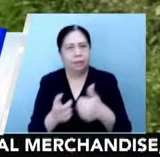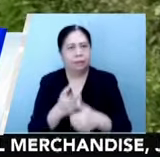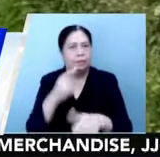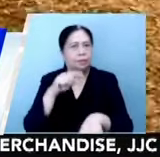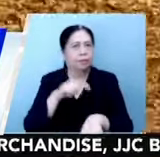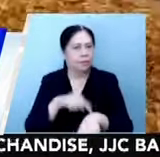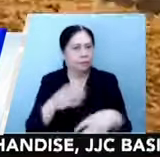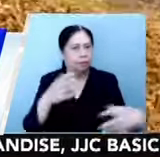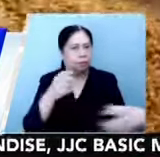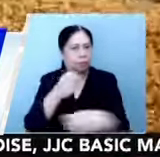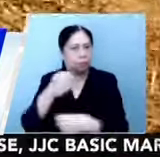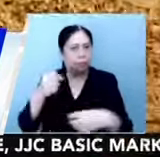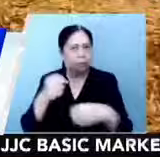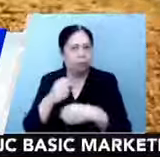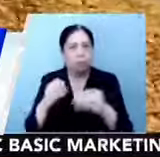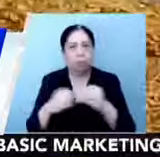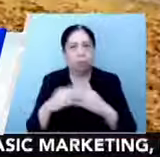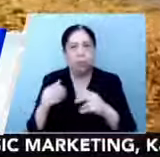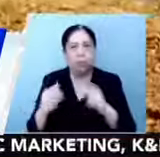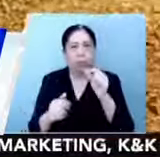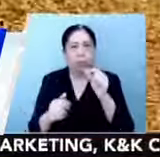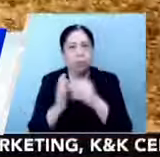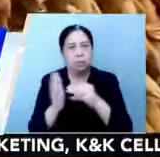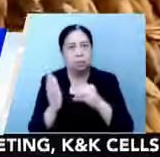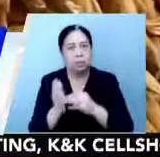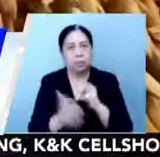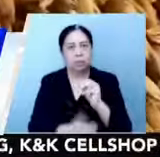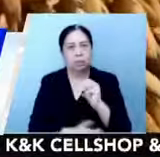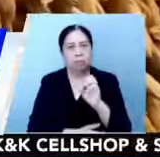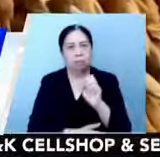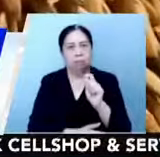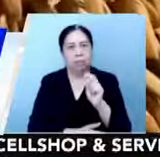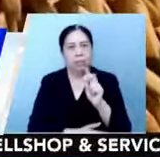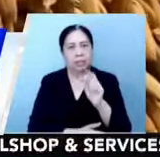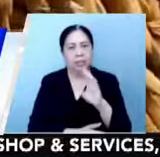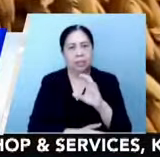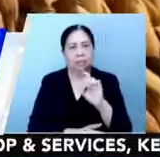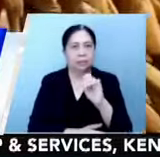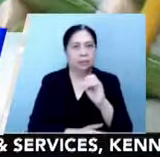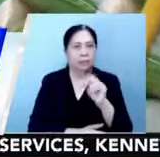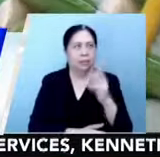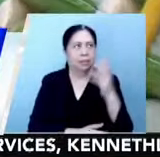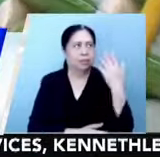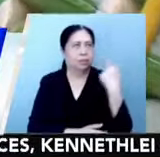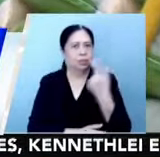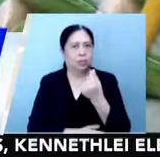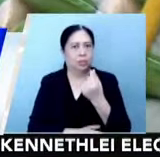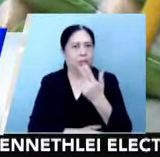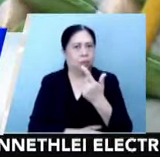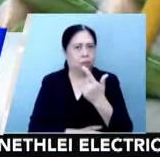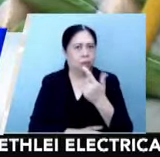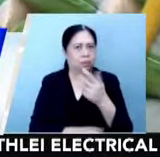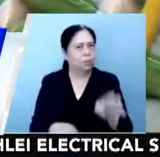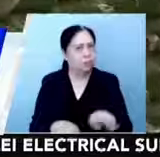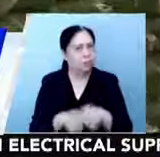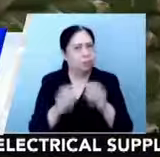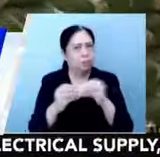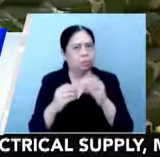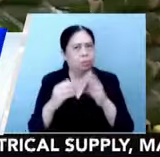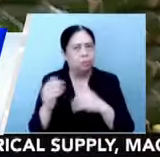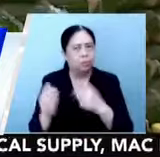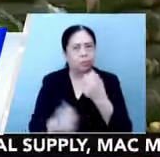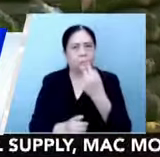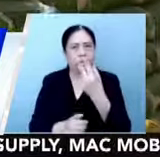pagkakataon ng mahigit 20 million metric tons ng palay nitong 2023. Katumbas ito ng mahigit 13